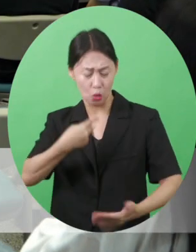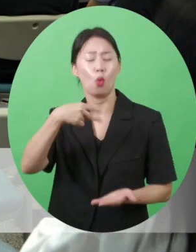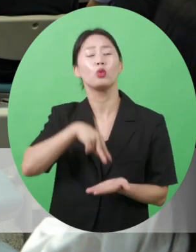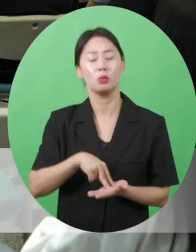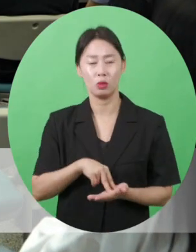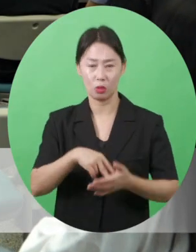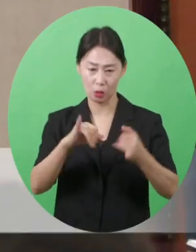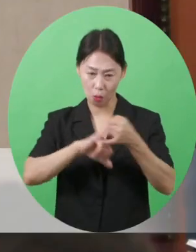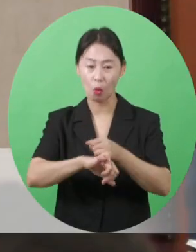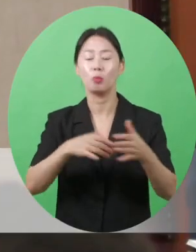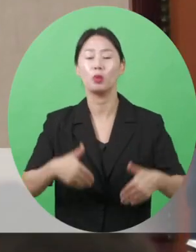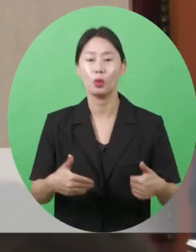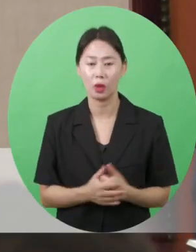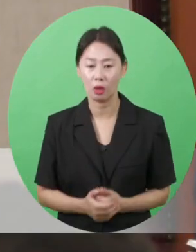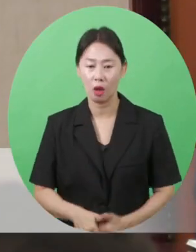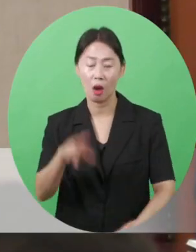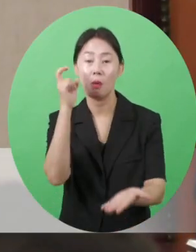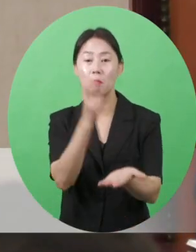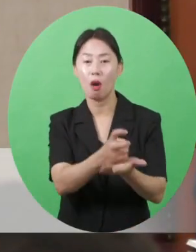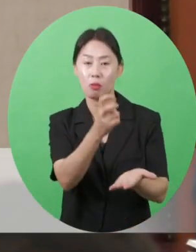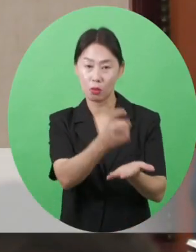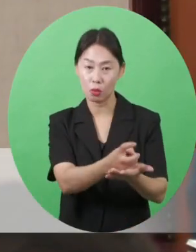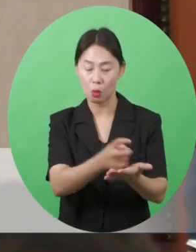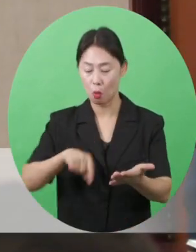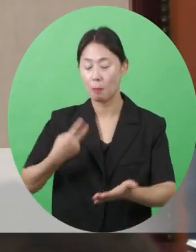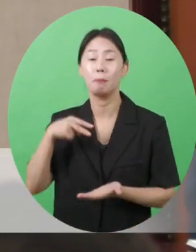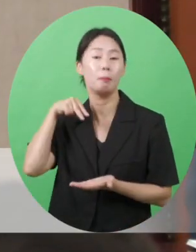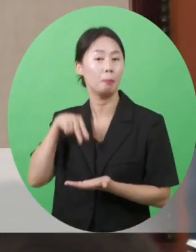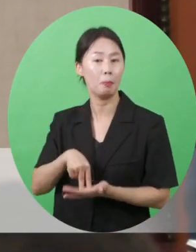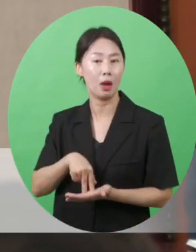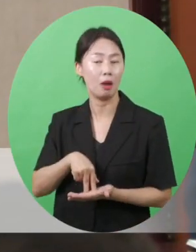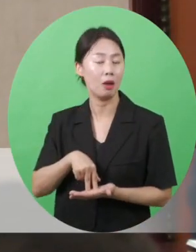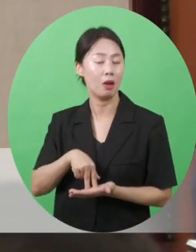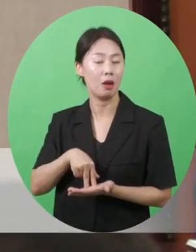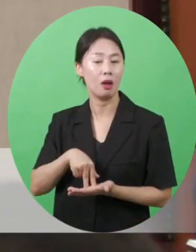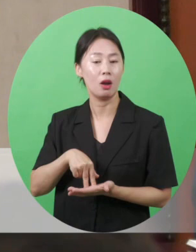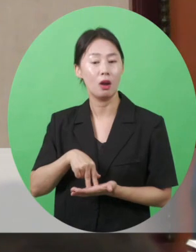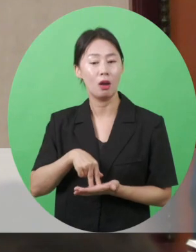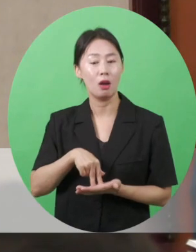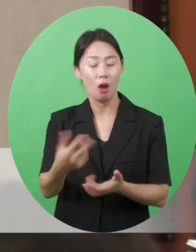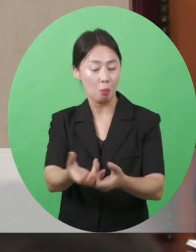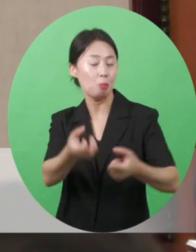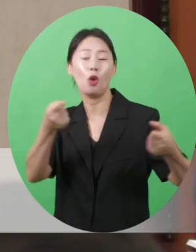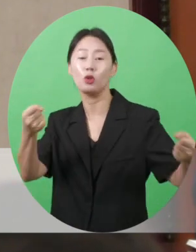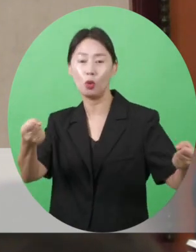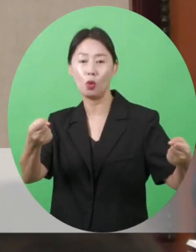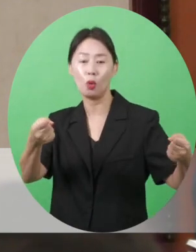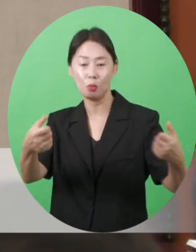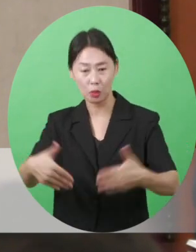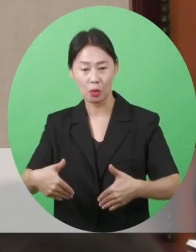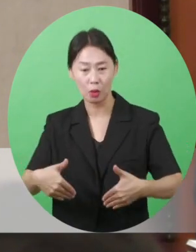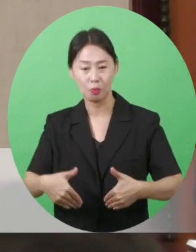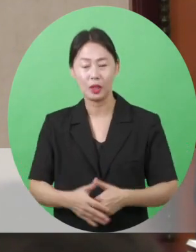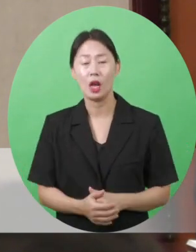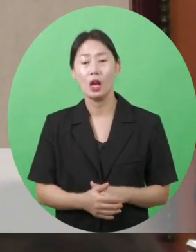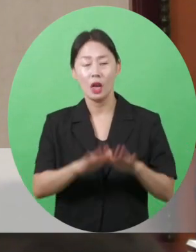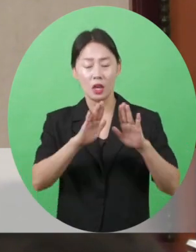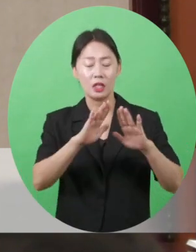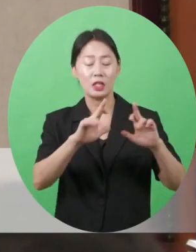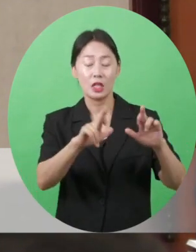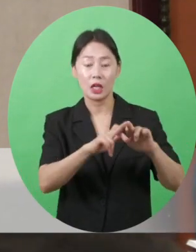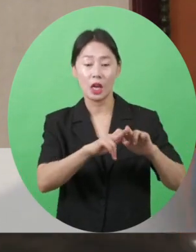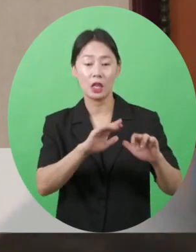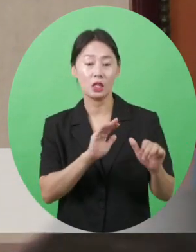독립성이 필요합니다. 최대한 법적으로도 이런 독립성들이 유지되어야 되는 부분들. 또 하나 중요한 것은 우리 옹호기관이 생긴 배경이